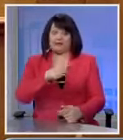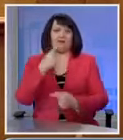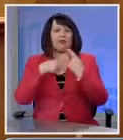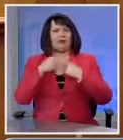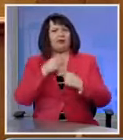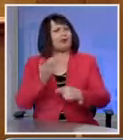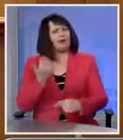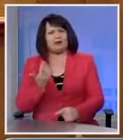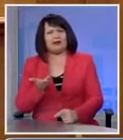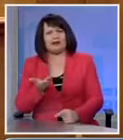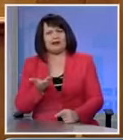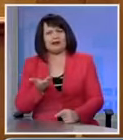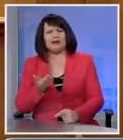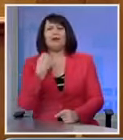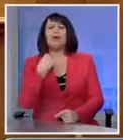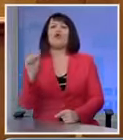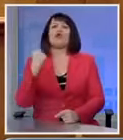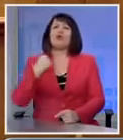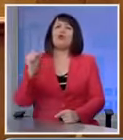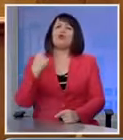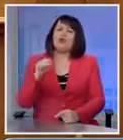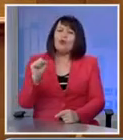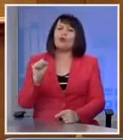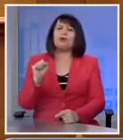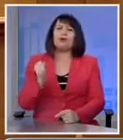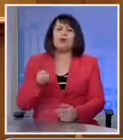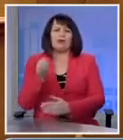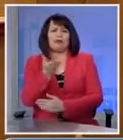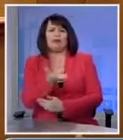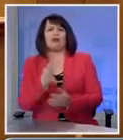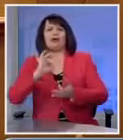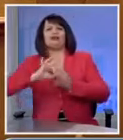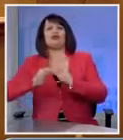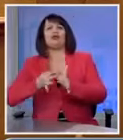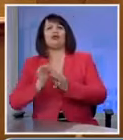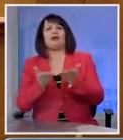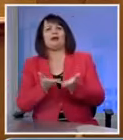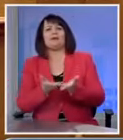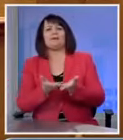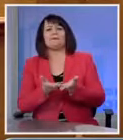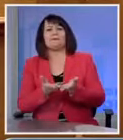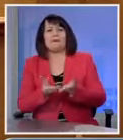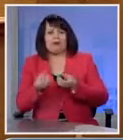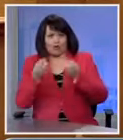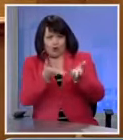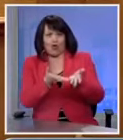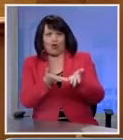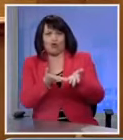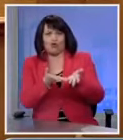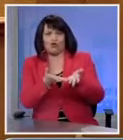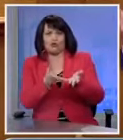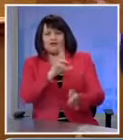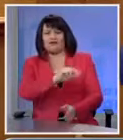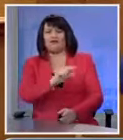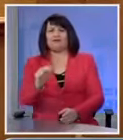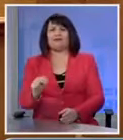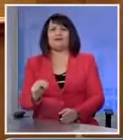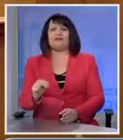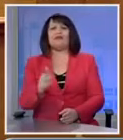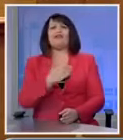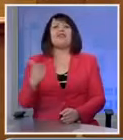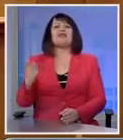δικαιολογία, αρνείστε ένα δώρο ιστορικού χαρακτήρα προς εσάς και ταυτίζεστε με τη